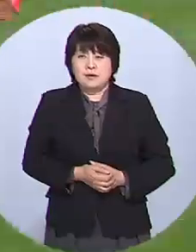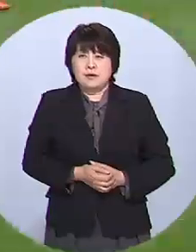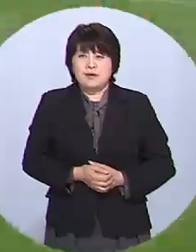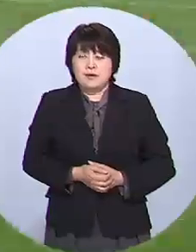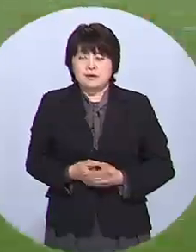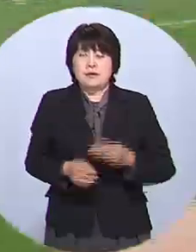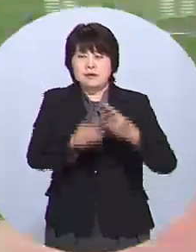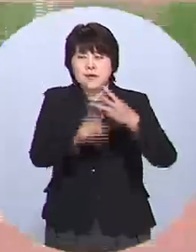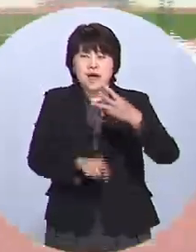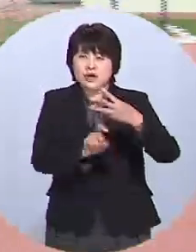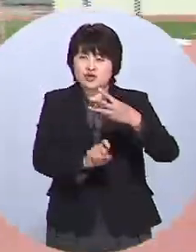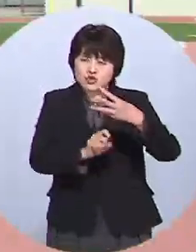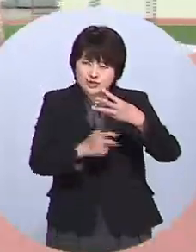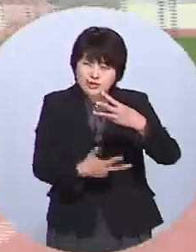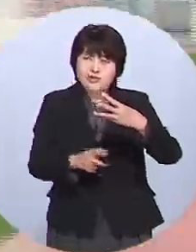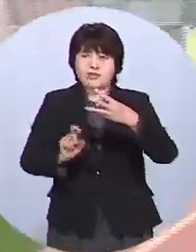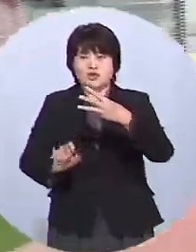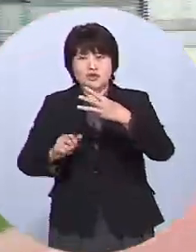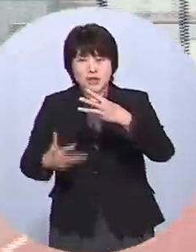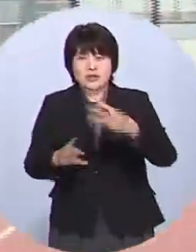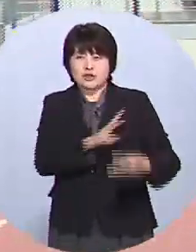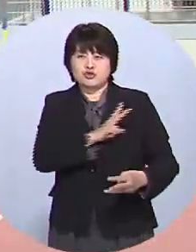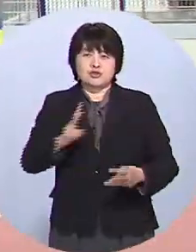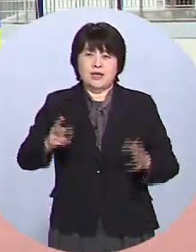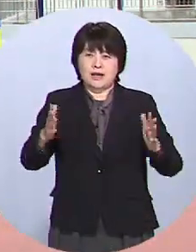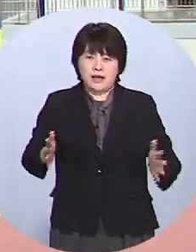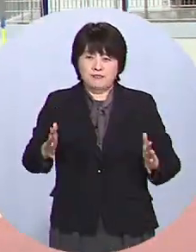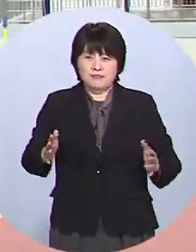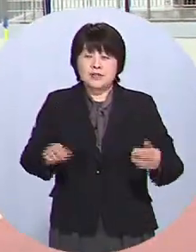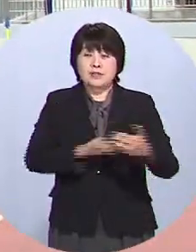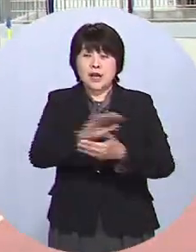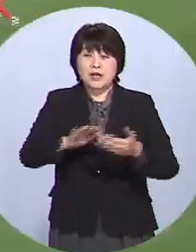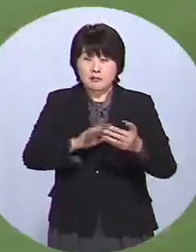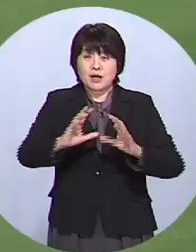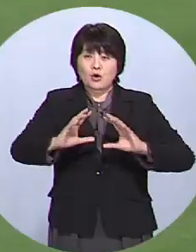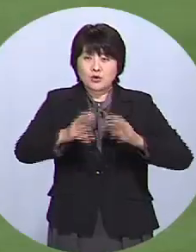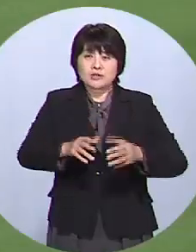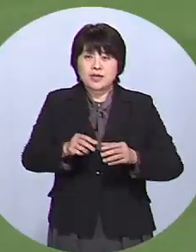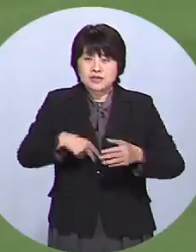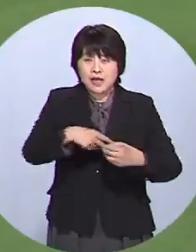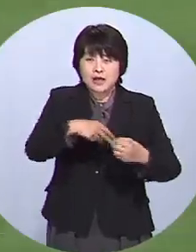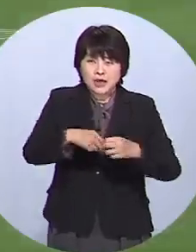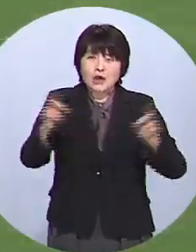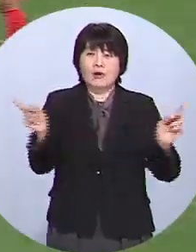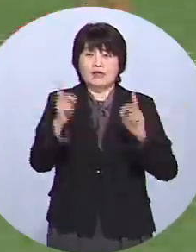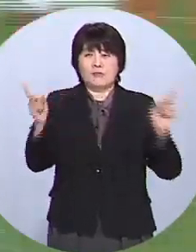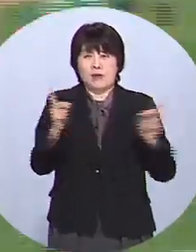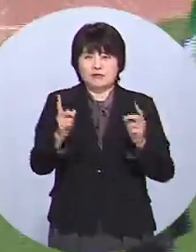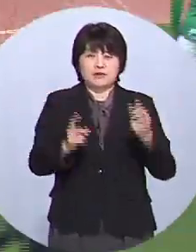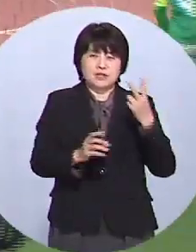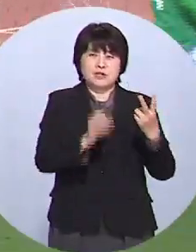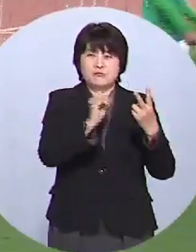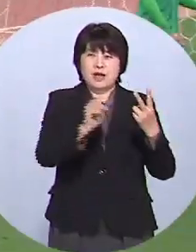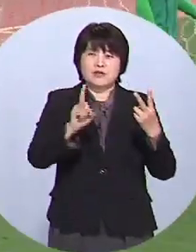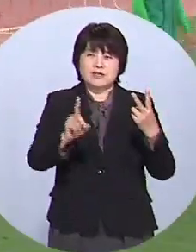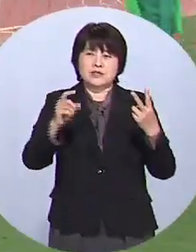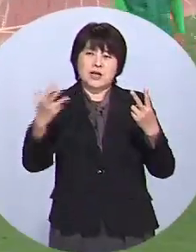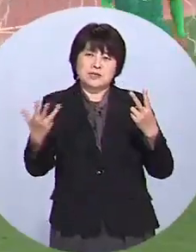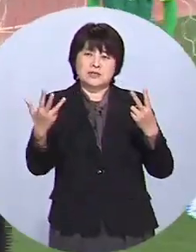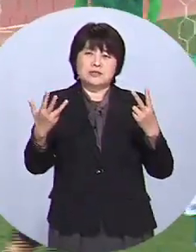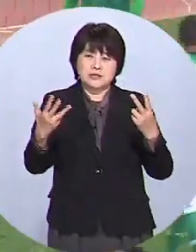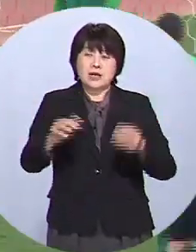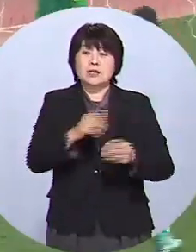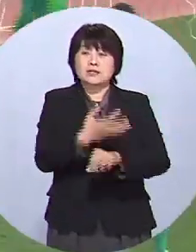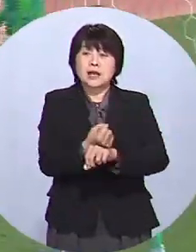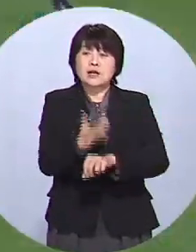今月17日18日の2日間、埼玉国際サッカーフェスティバル2018が埼玉市内で開かれ